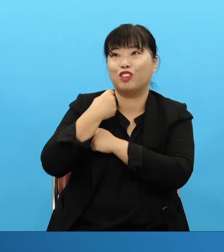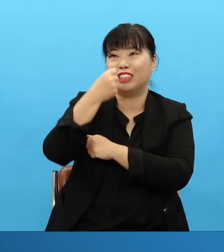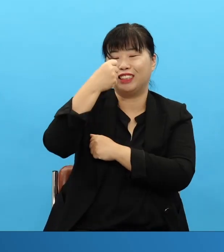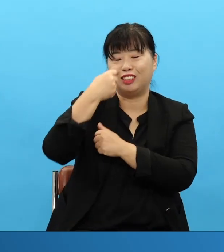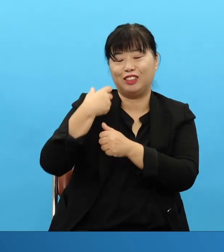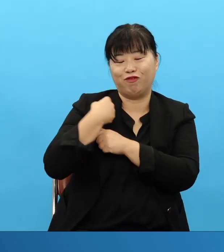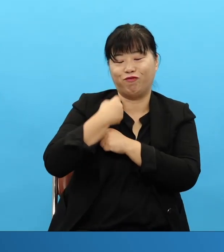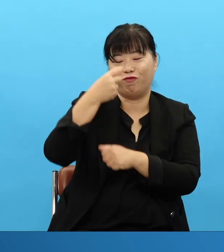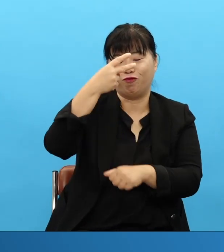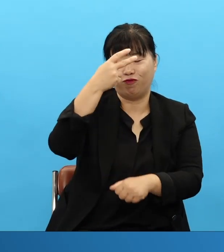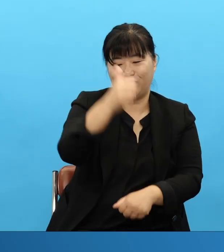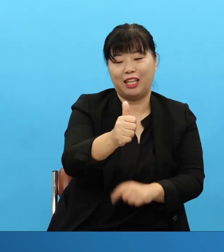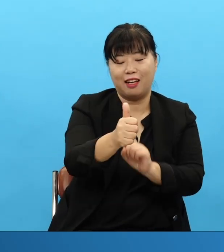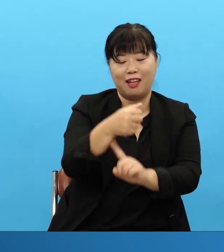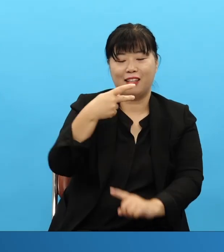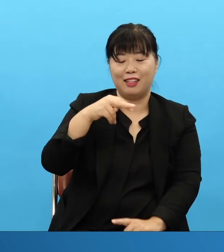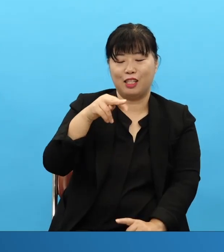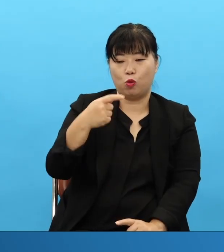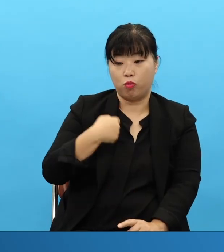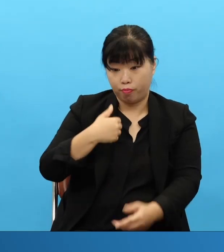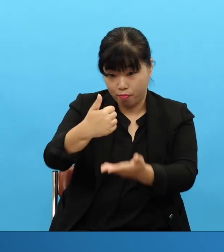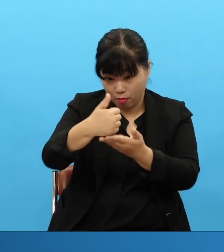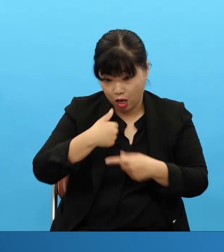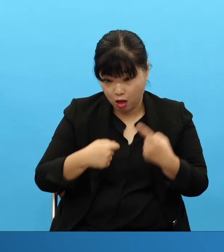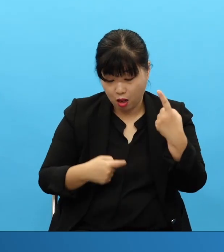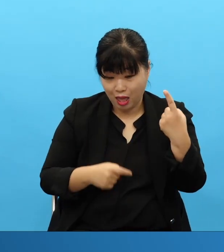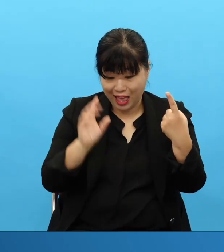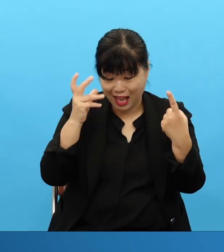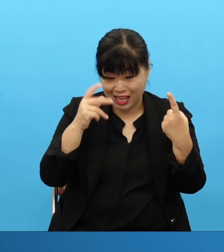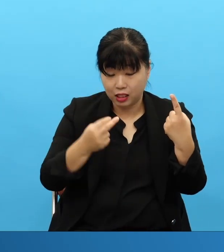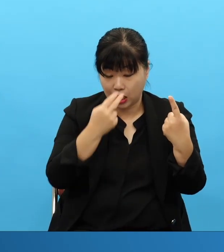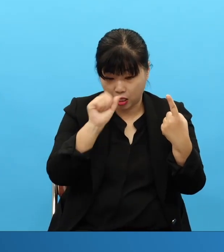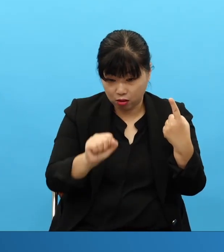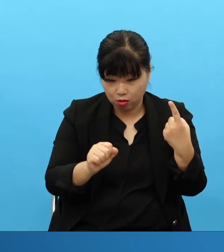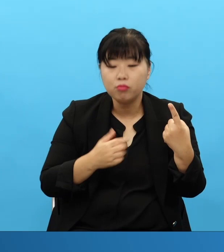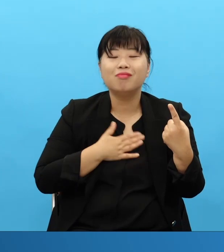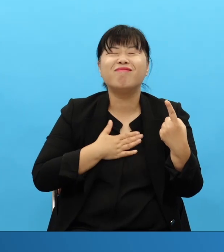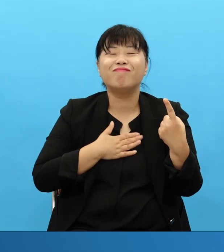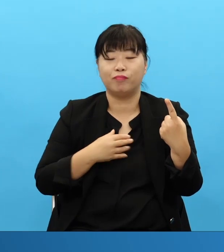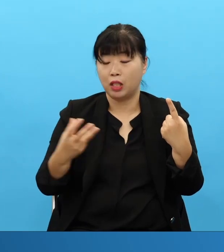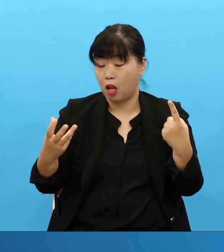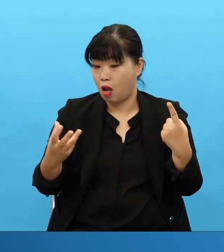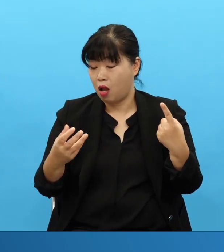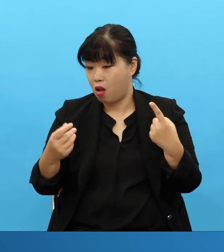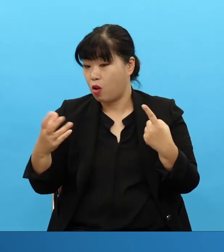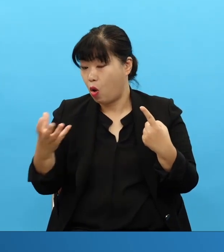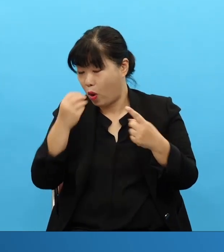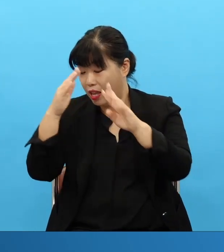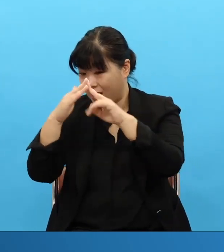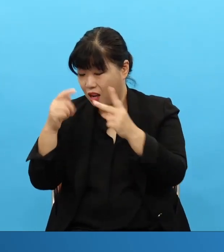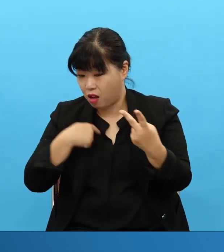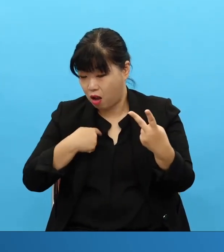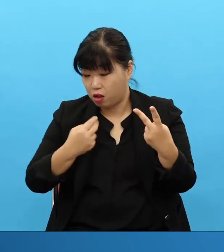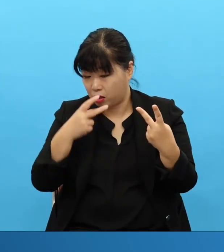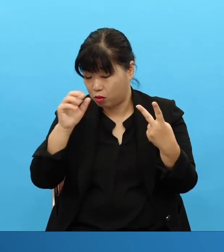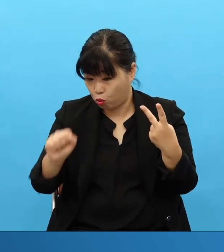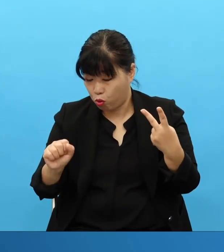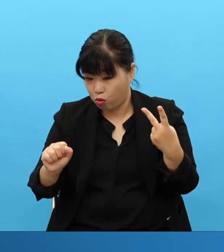as Okay, well. He 겁니다. is a father as well. 알았다. He said, okay. 뭔 이유인지 알겠다. And I said, I understand what you're talking about.